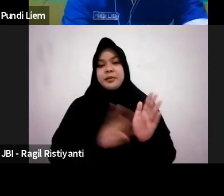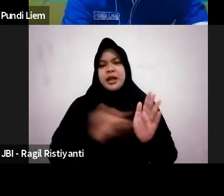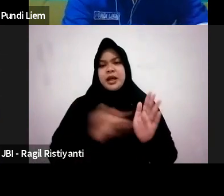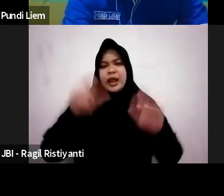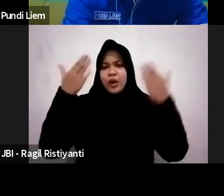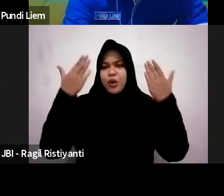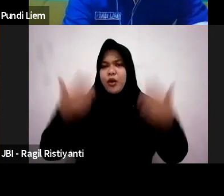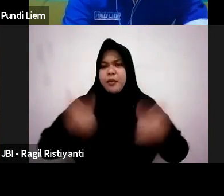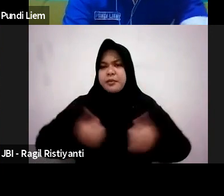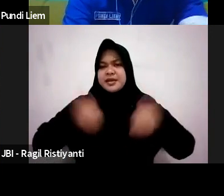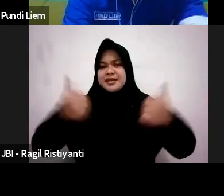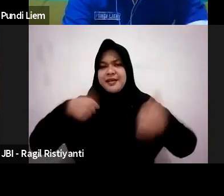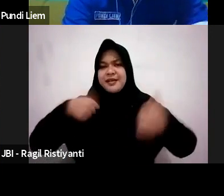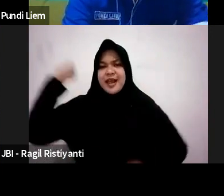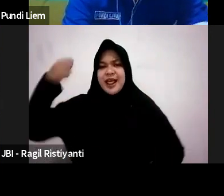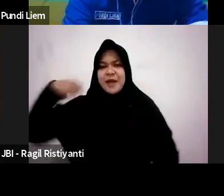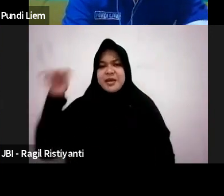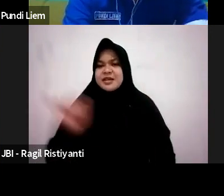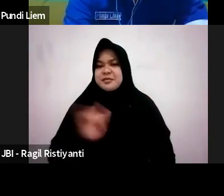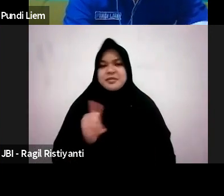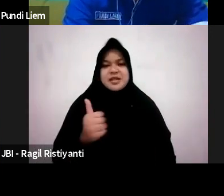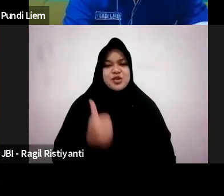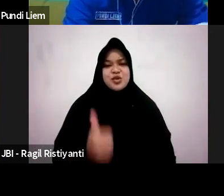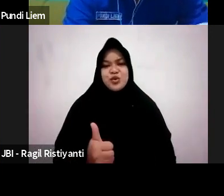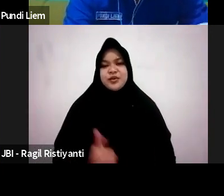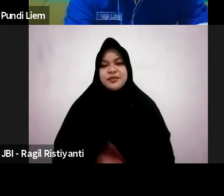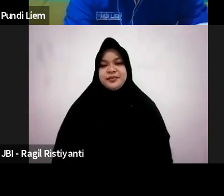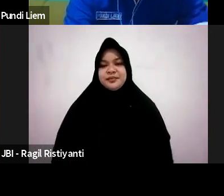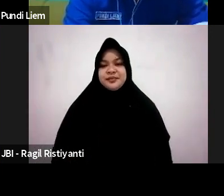filmnya sebagus itu semua tivasi motivasi